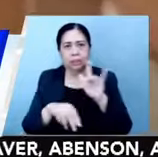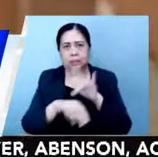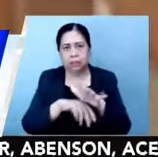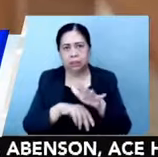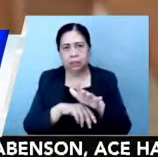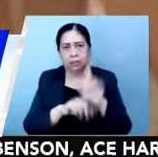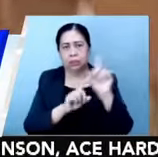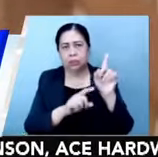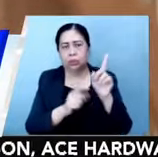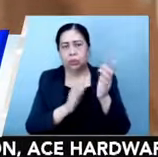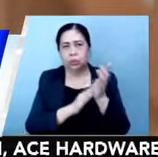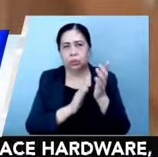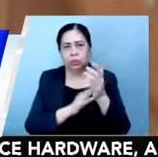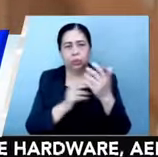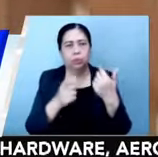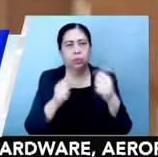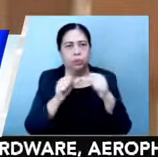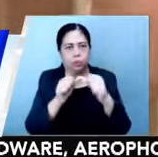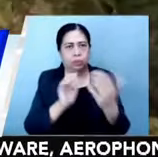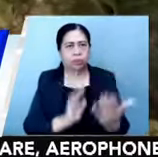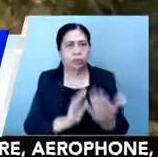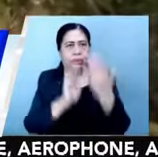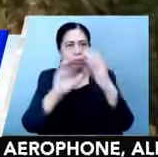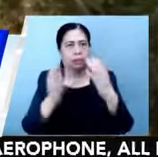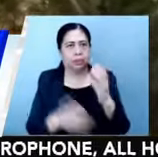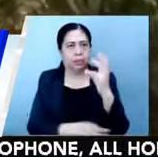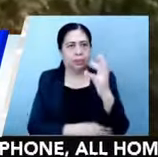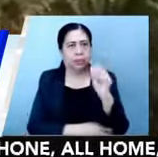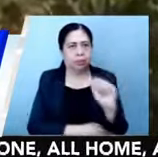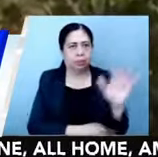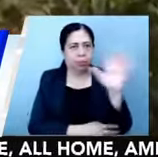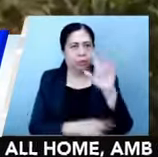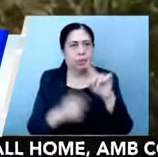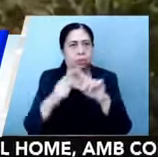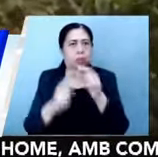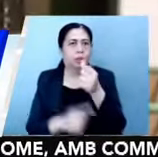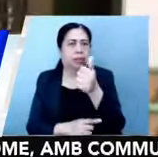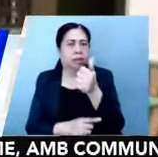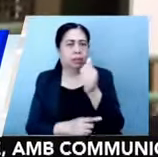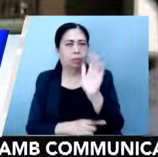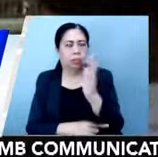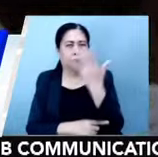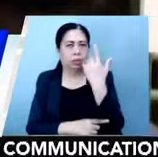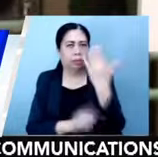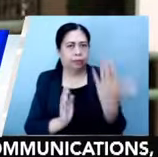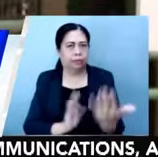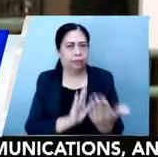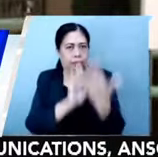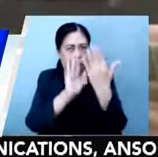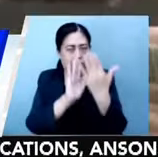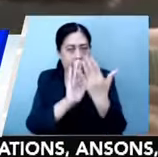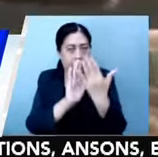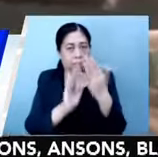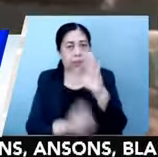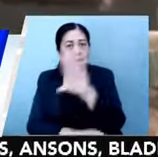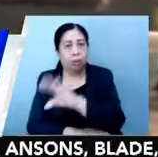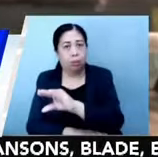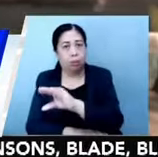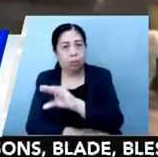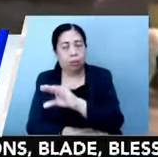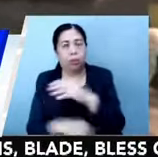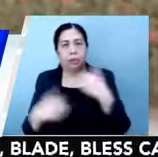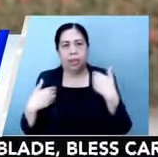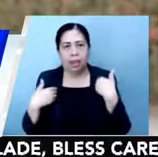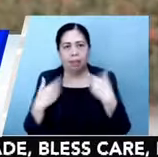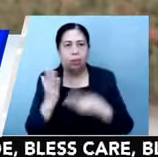ang face-to-face classes. 6:30 a.m. hanggang 10 a.m. na ang schedule ng face-to-face at pagdating ng hapon, ipatutupad ang modular